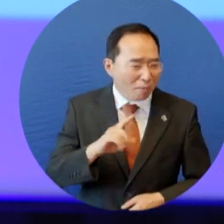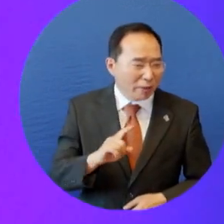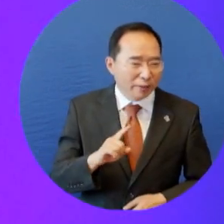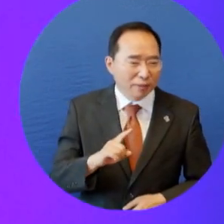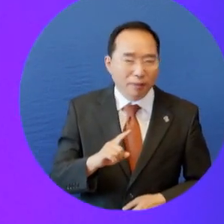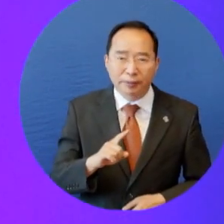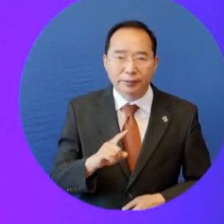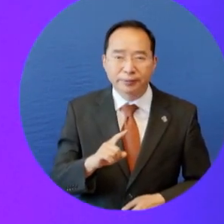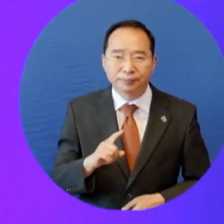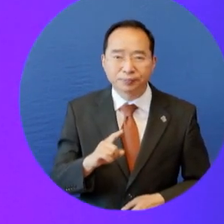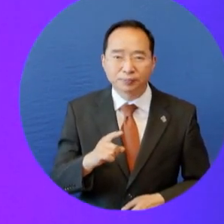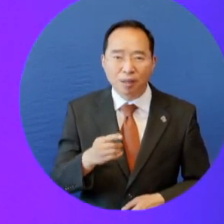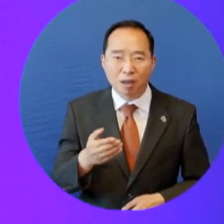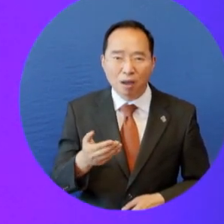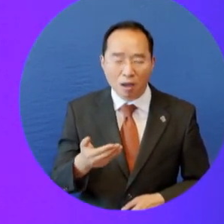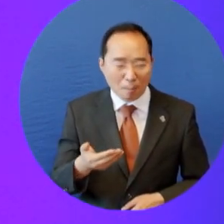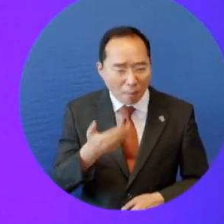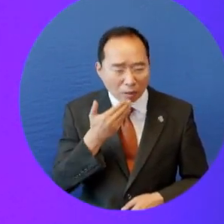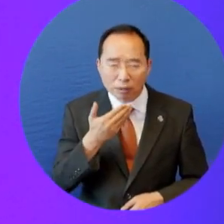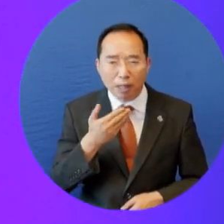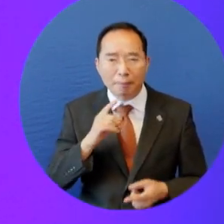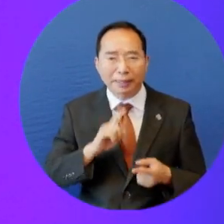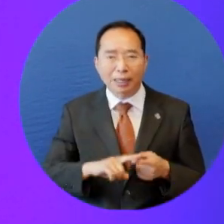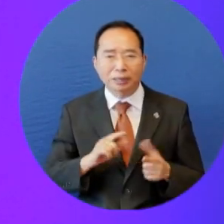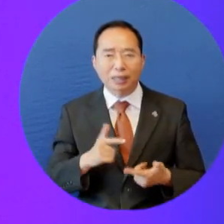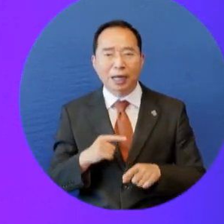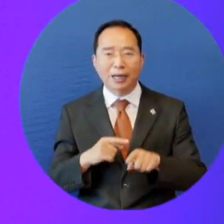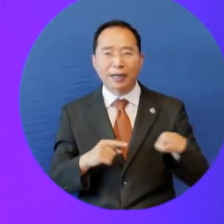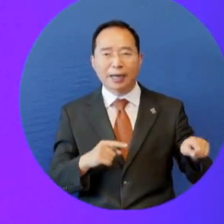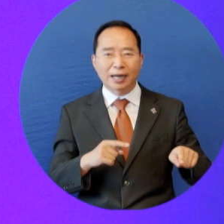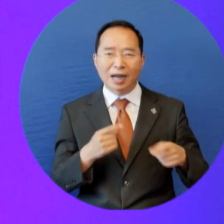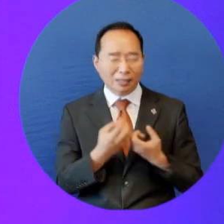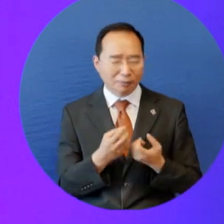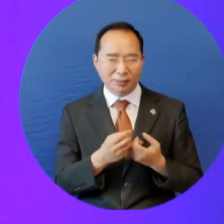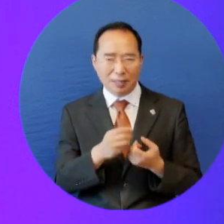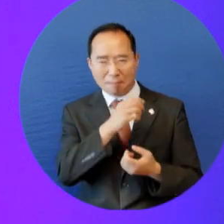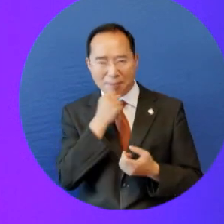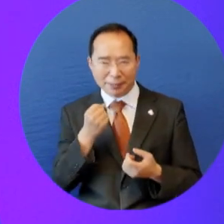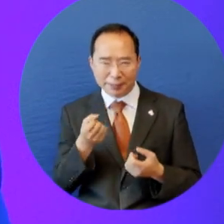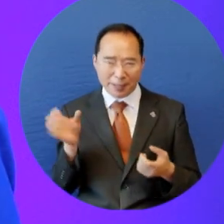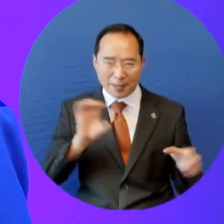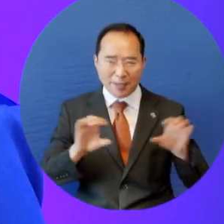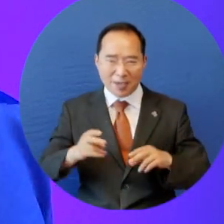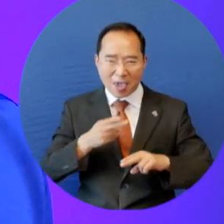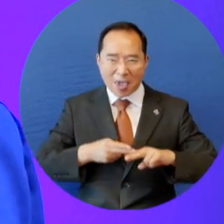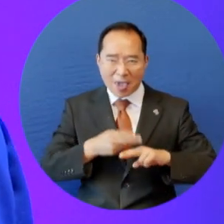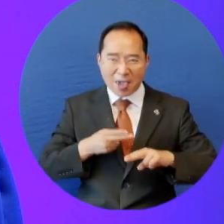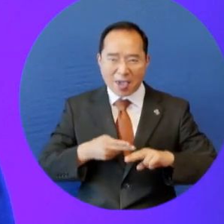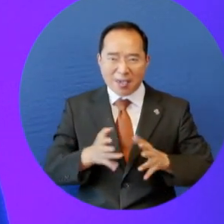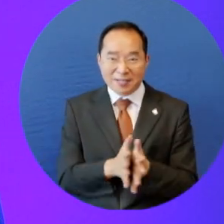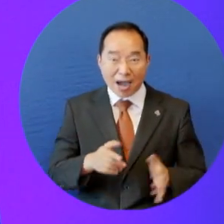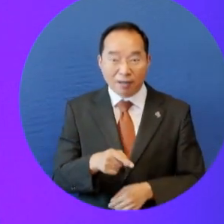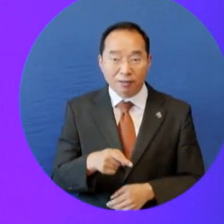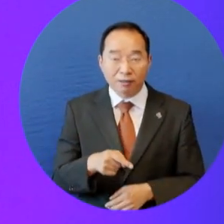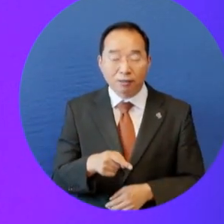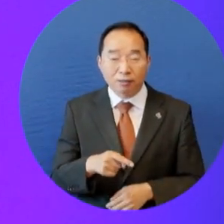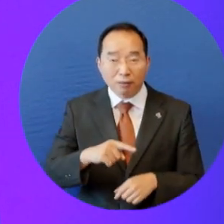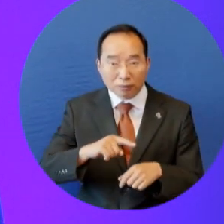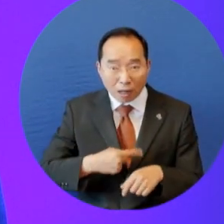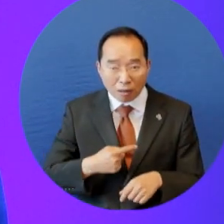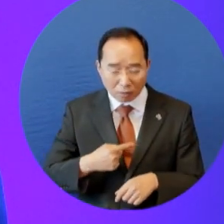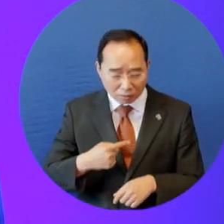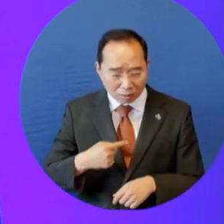거예요. 그래서 자꾸 요리를 하게 되더라고요. 요리를 하면서 어떤 감정의 변화가 왔냐면